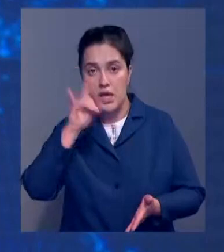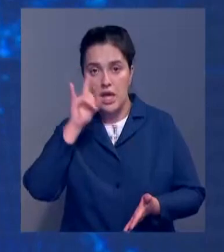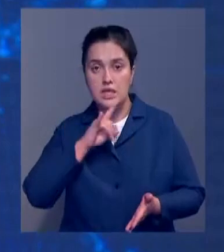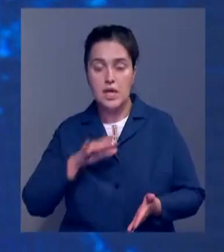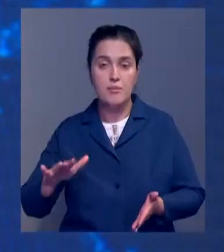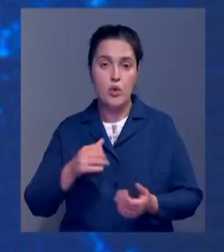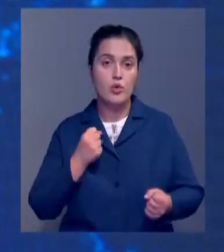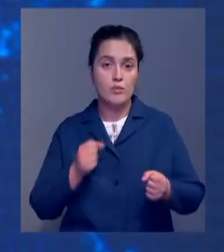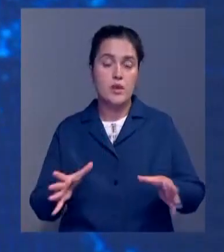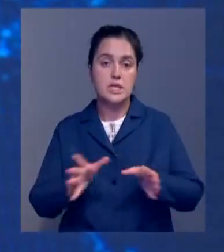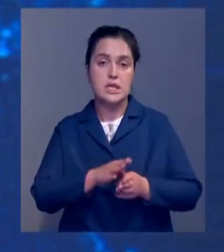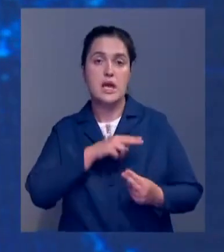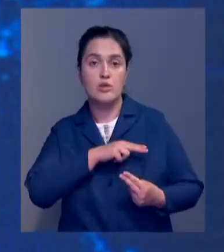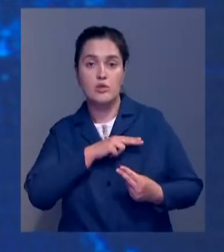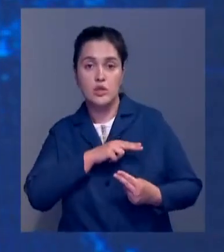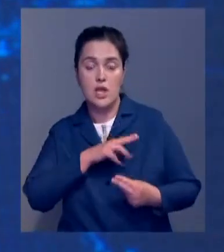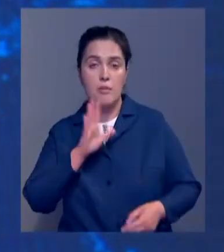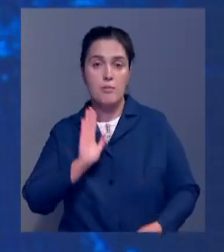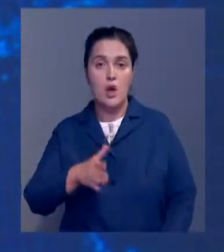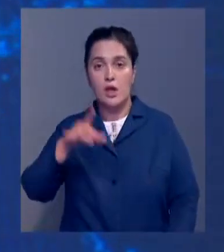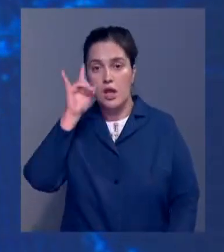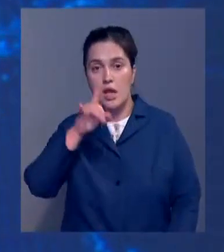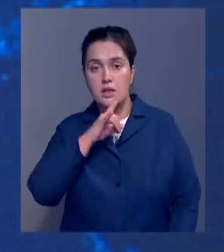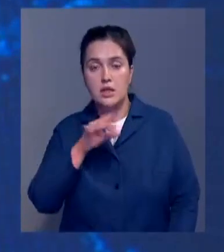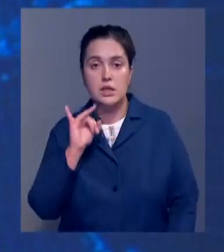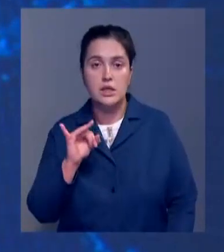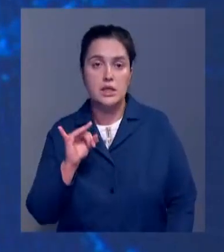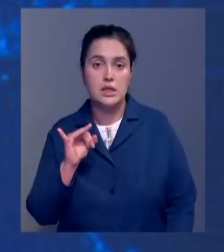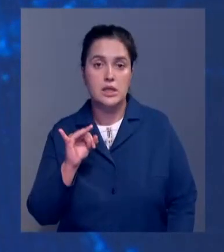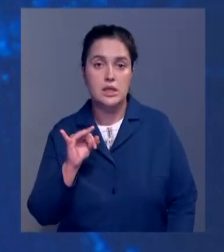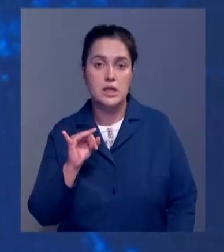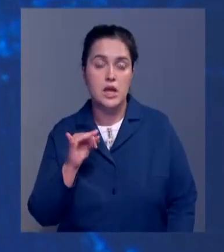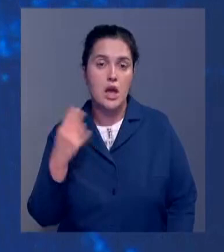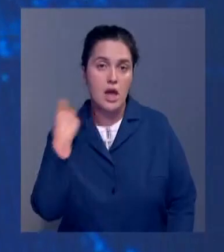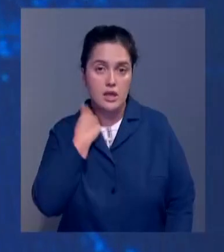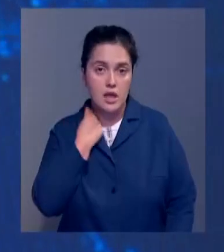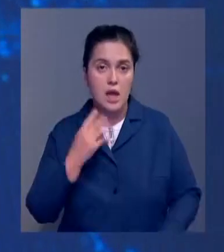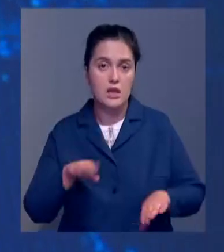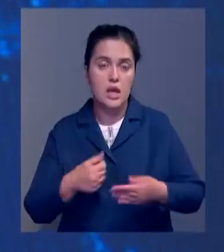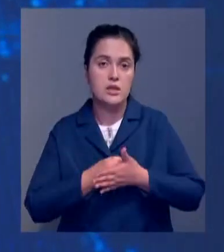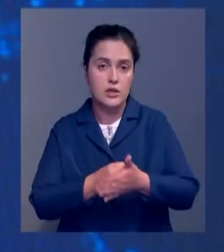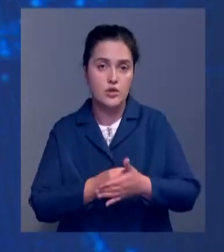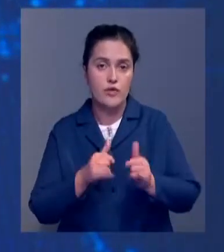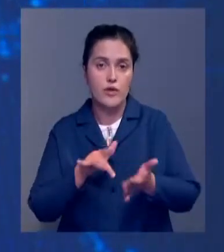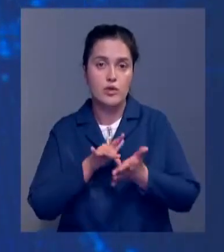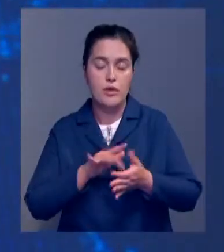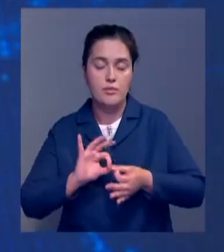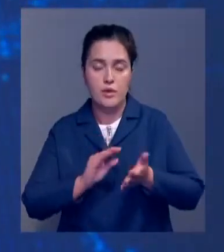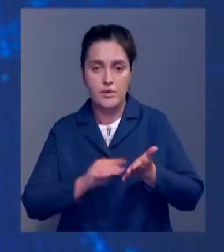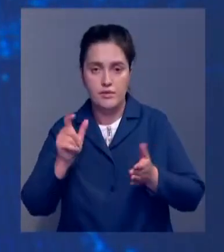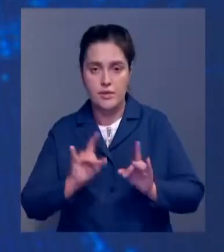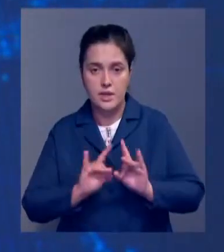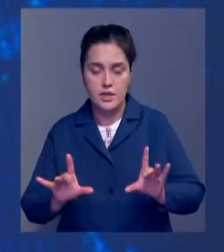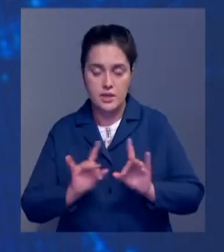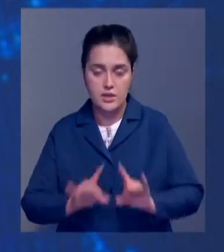степи» укрепит сотрудничество между нашей республикой и Соединенным Королевством и даст толчок развитию туризма. Подробности